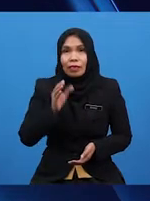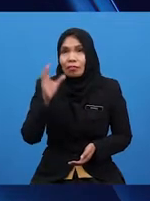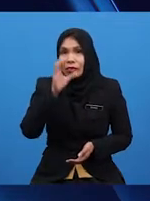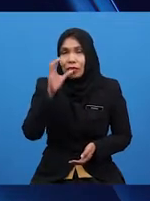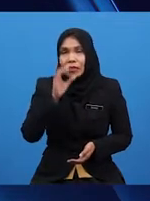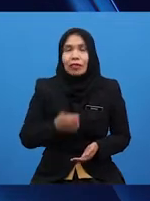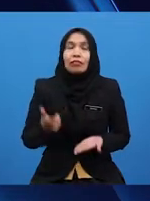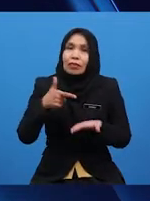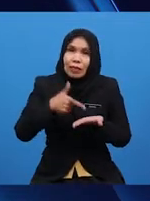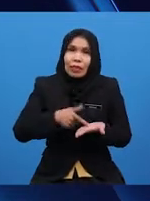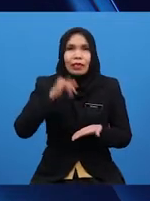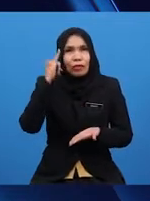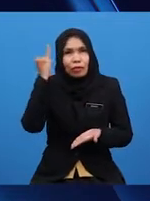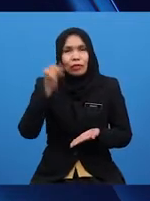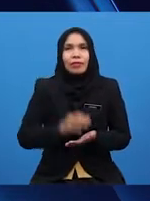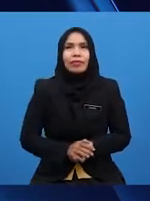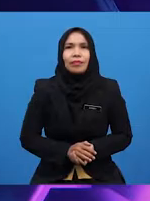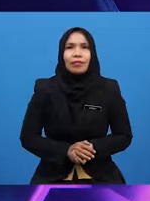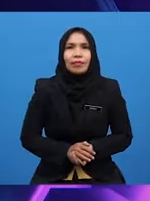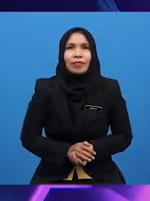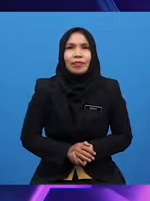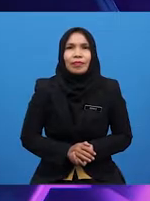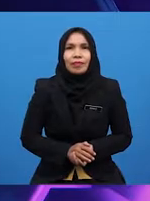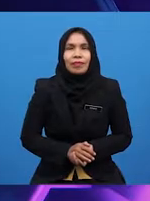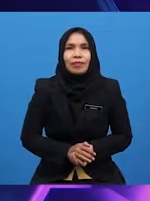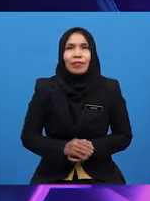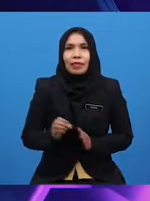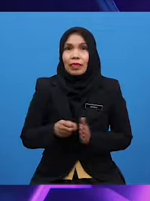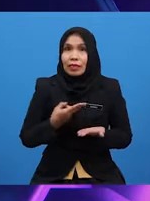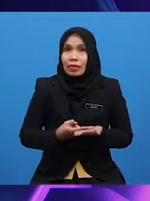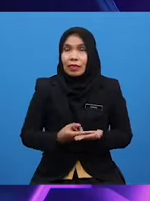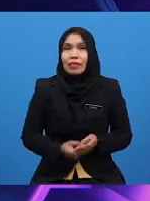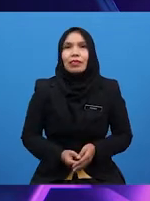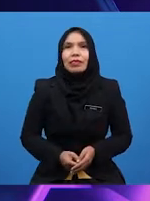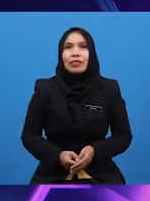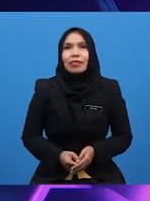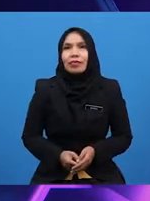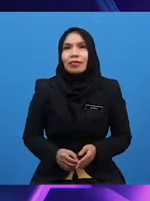visual untuk kita kongsi bersama. Sehingga bertemu lagi.